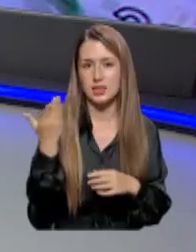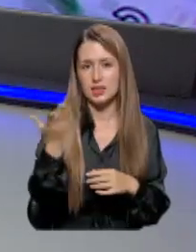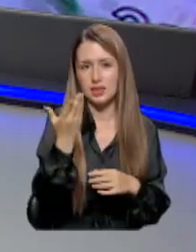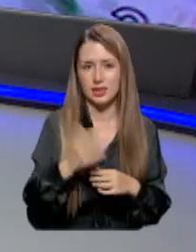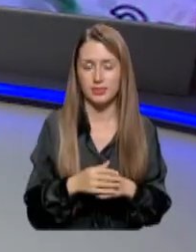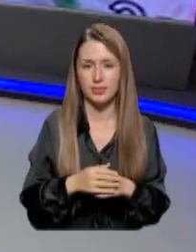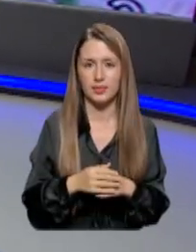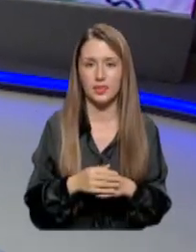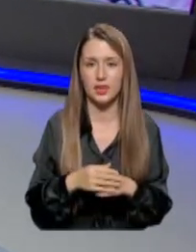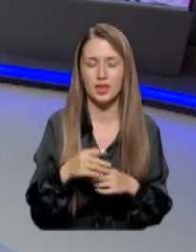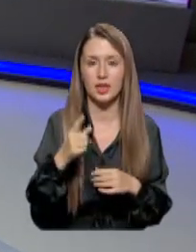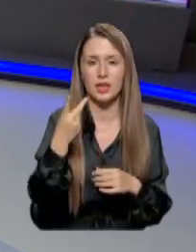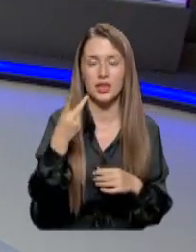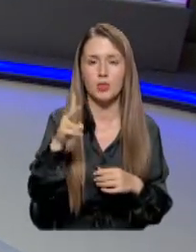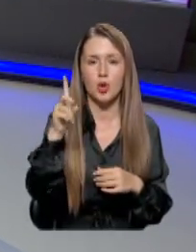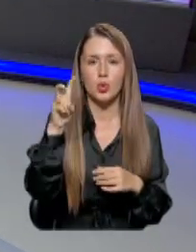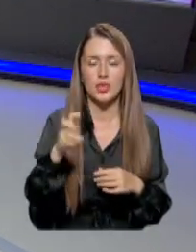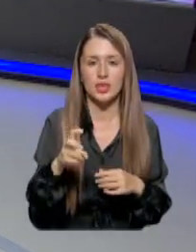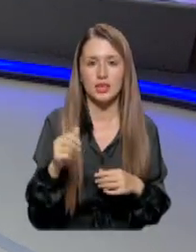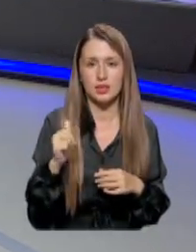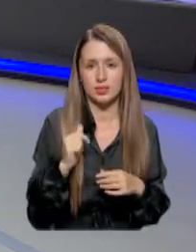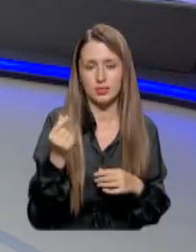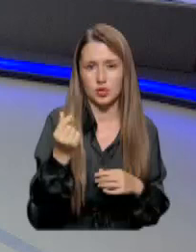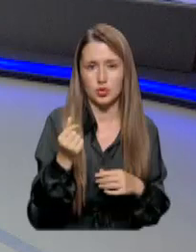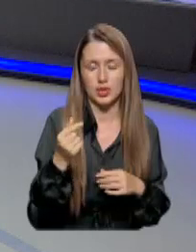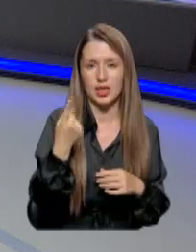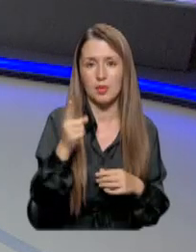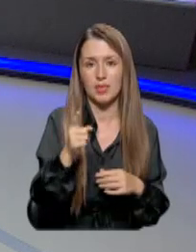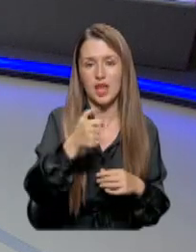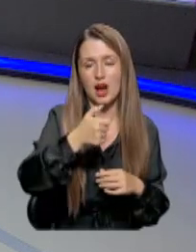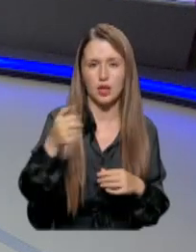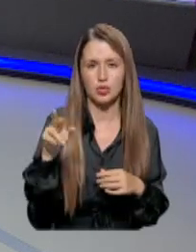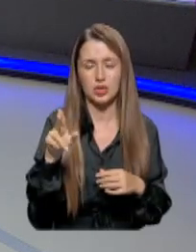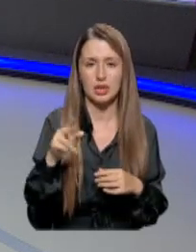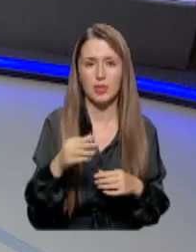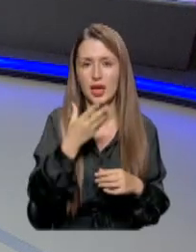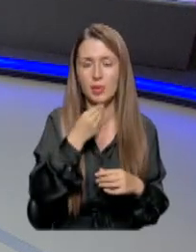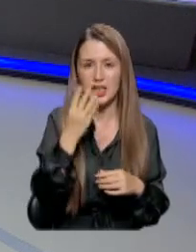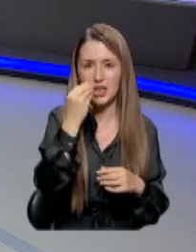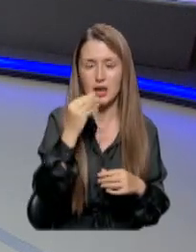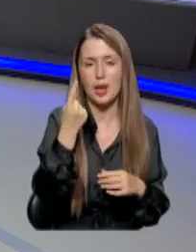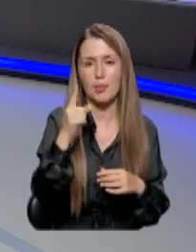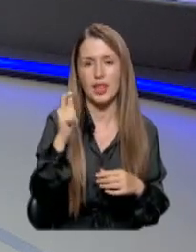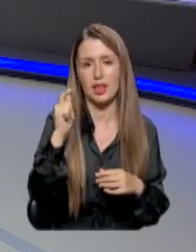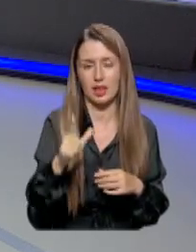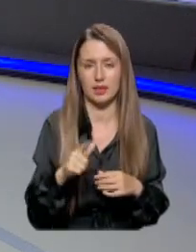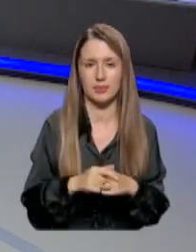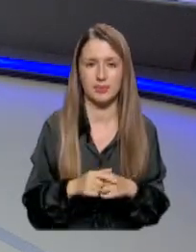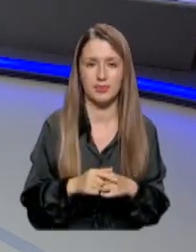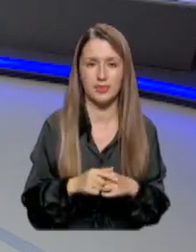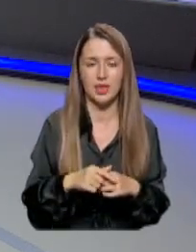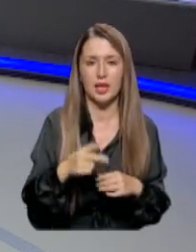bari. 2018'de asgari ücret 1603 lirayken emekli ikramiyesi 1000 liraydı. Önce bunu